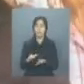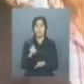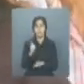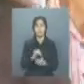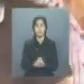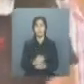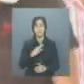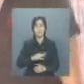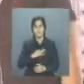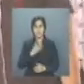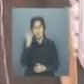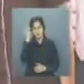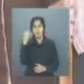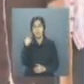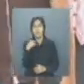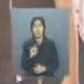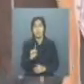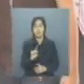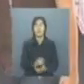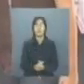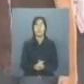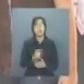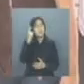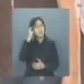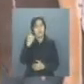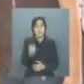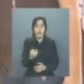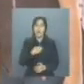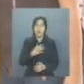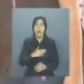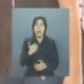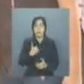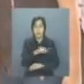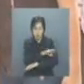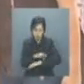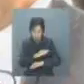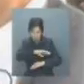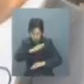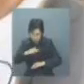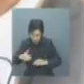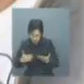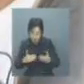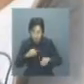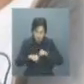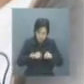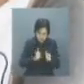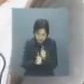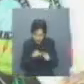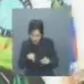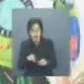ดดันไม่น้อยส่วนหนึ่งก็ไม่อยากจะแพ้ในสนามที่ตัวเองออกแบบมากับมือค่ะ